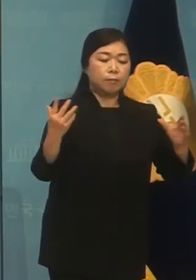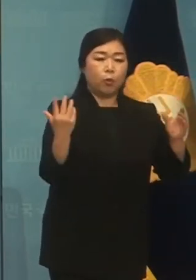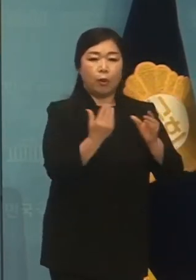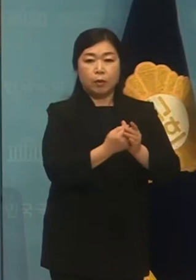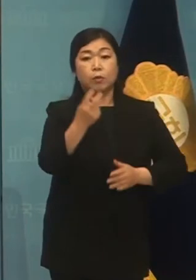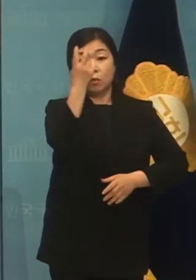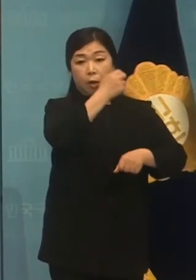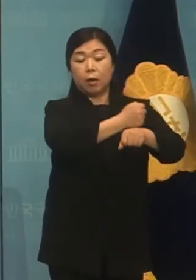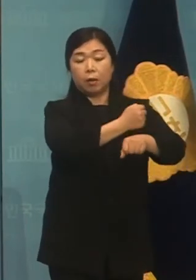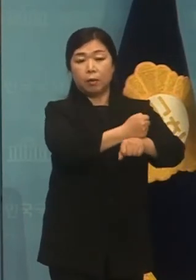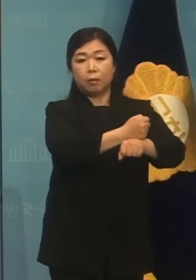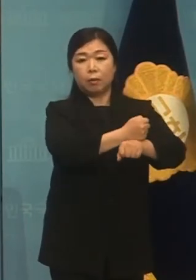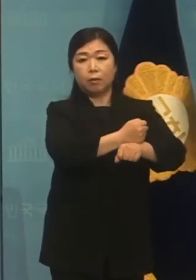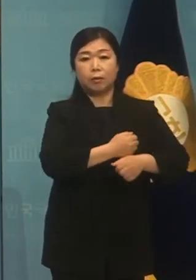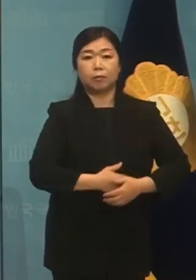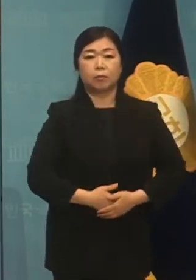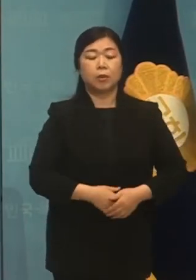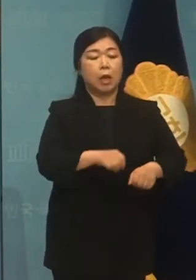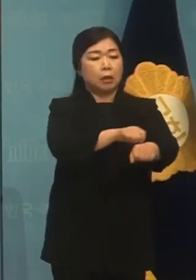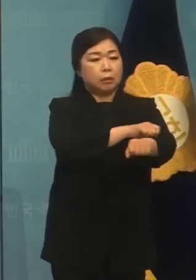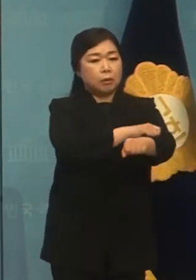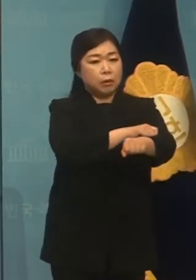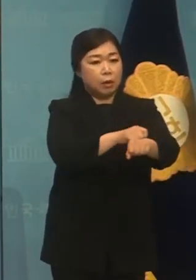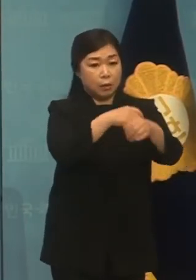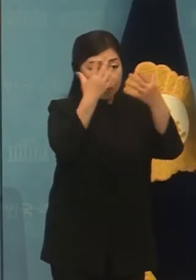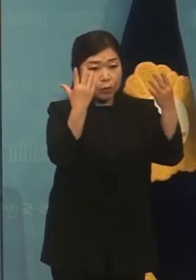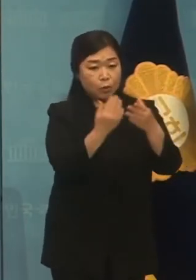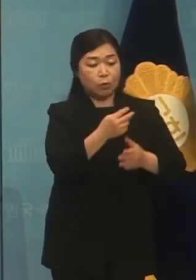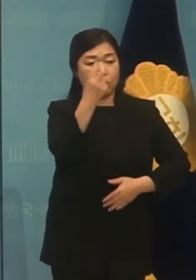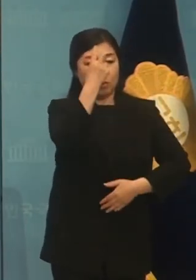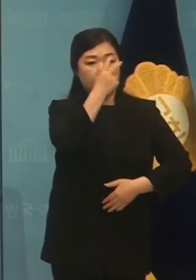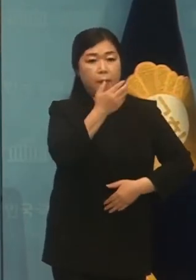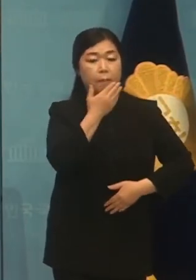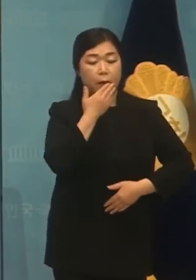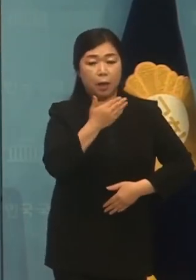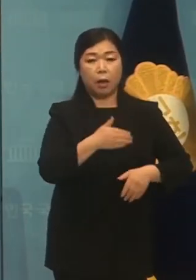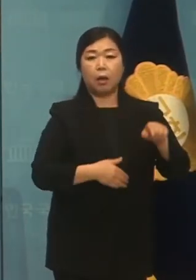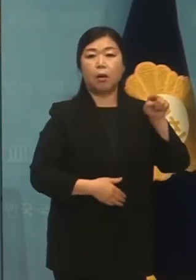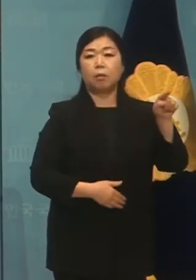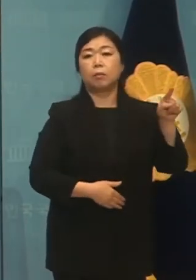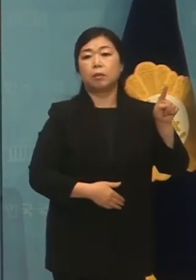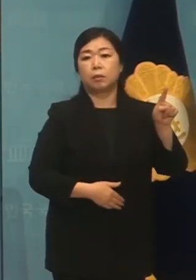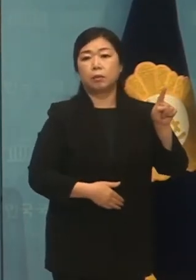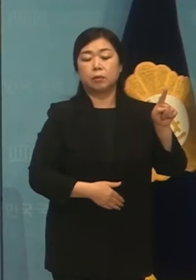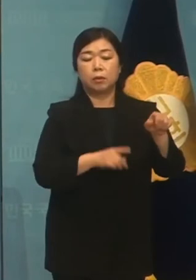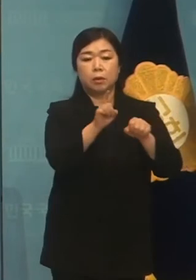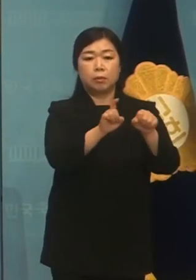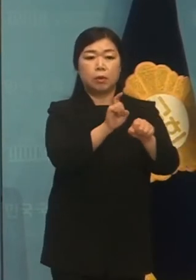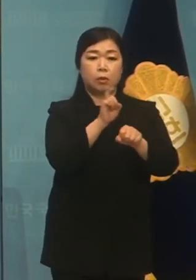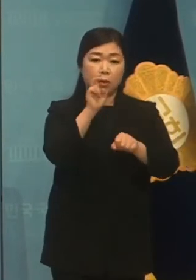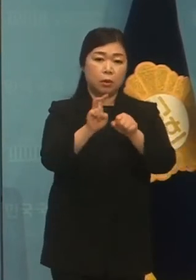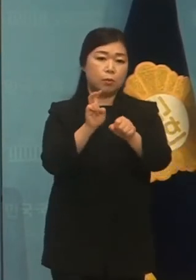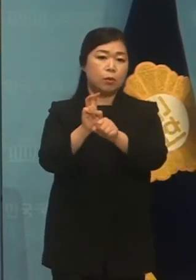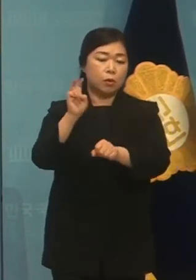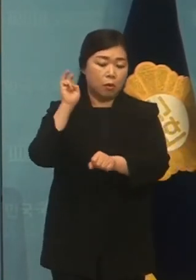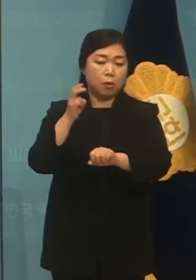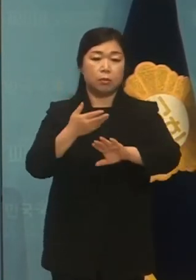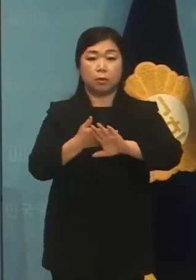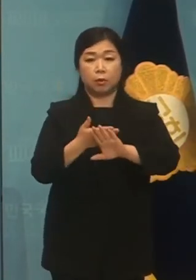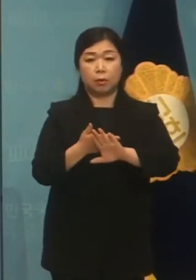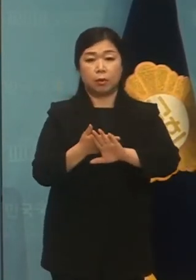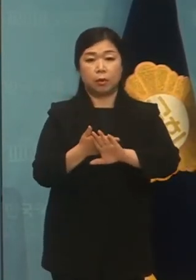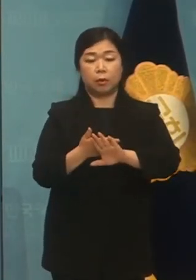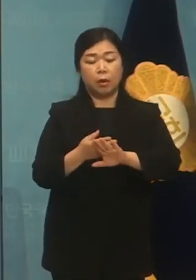전면적인 조사 특히 지금 전면적인 조사가 가능한 것은 10여 년 전이나 20여 년 전과